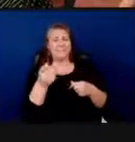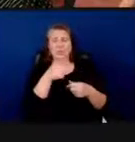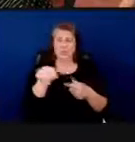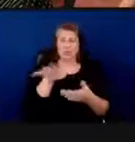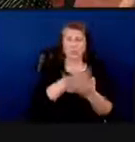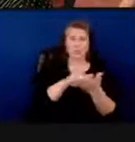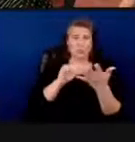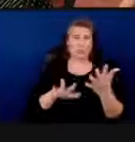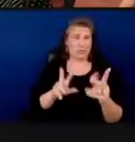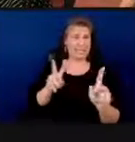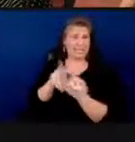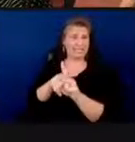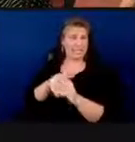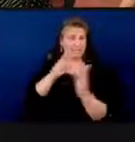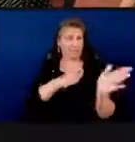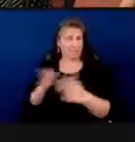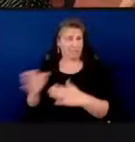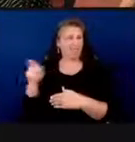أن